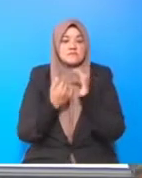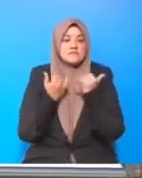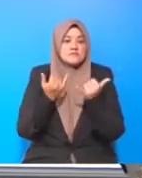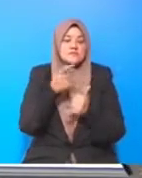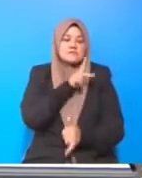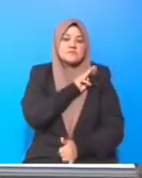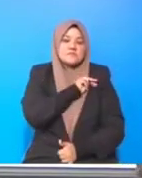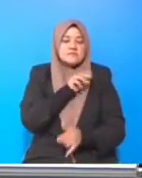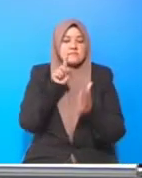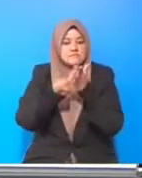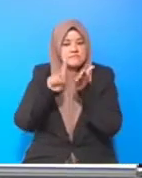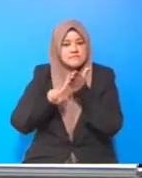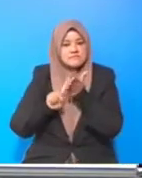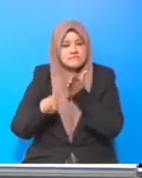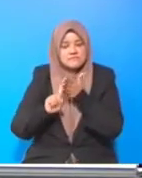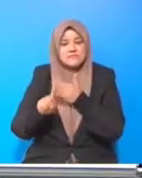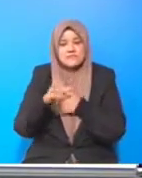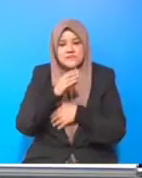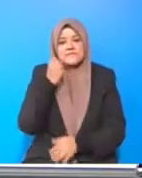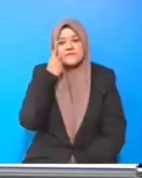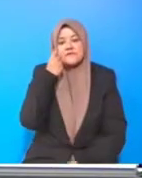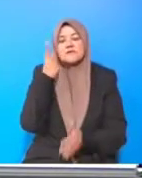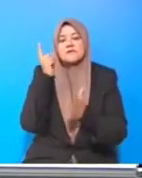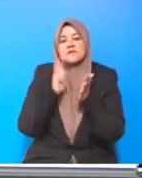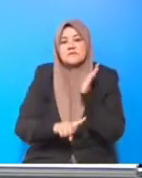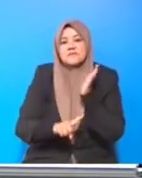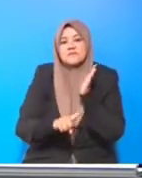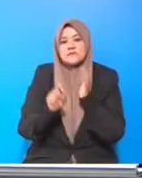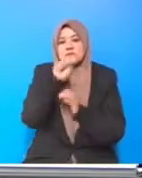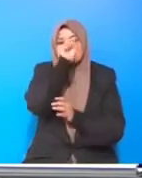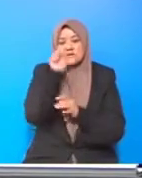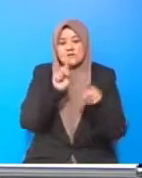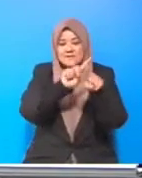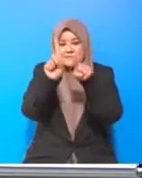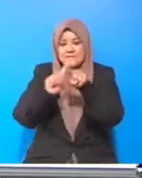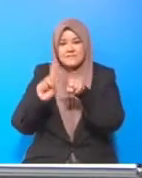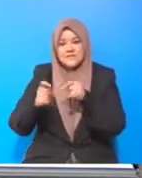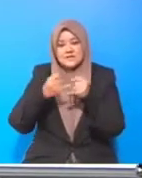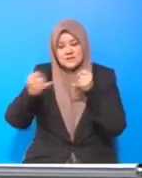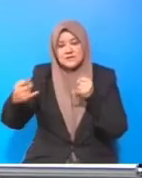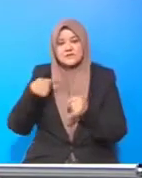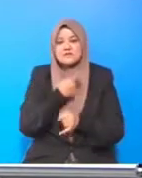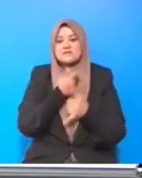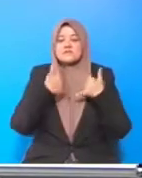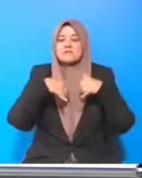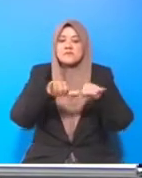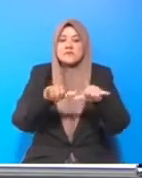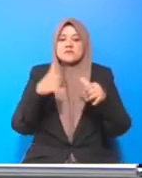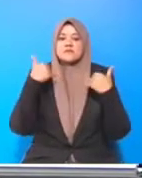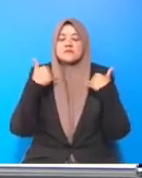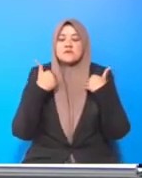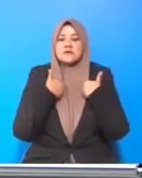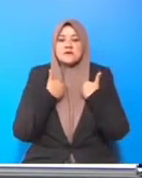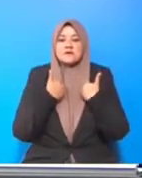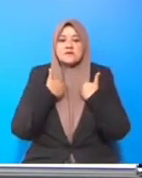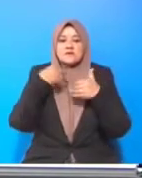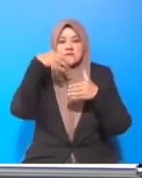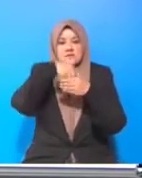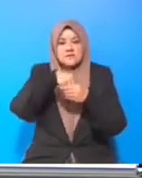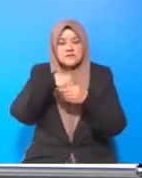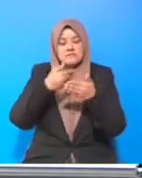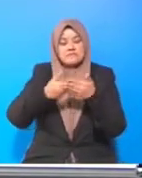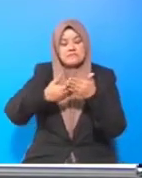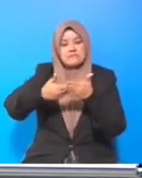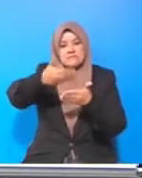Kementerian sangat melihat dan memahami betapa dalam soal berarti dan sebagainya kita masih berada di